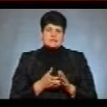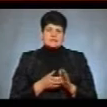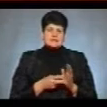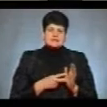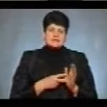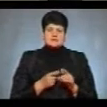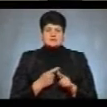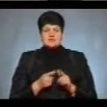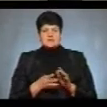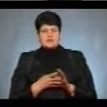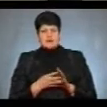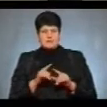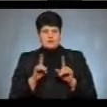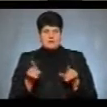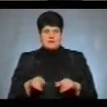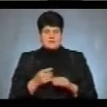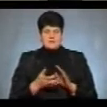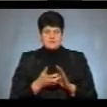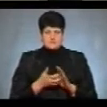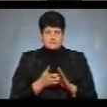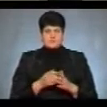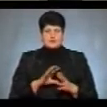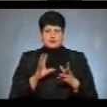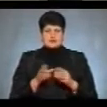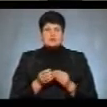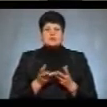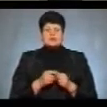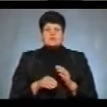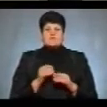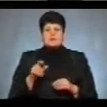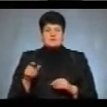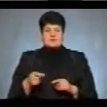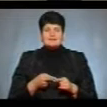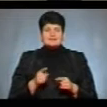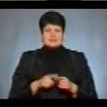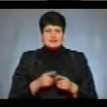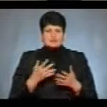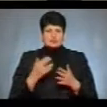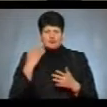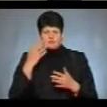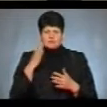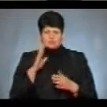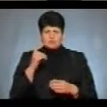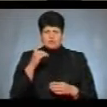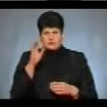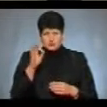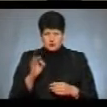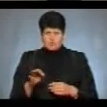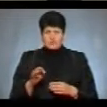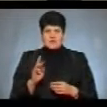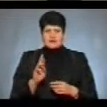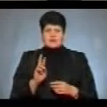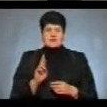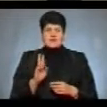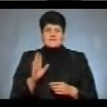чи 9 бюлетенів, якщо брати по відношенню до загальної кількості виборців. Але, скажімо так, це, якщо уявити, що буде 100% явка, а такого